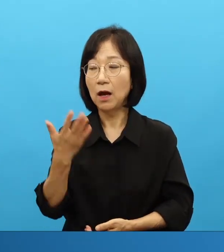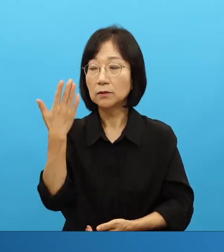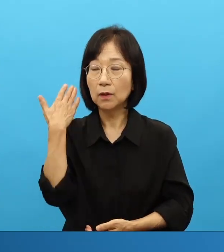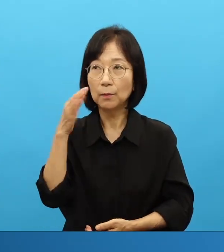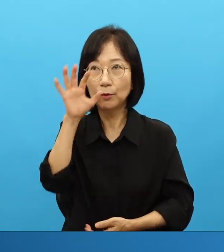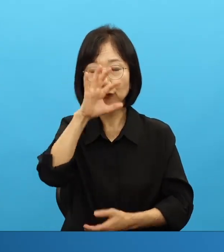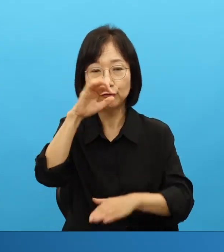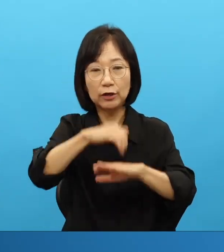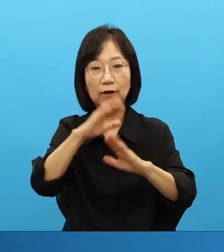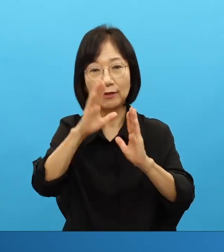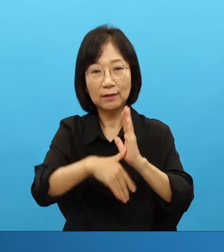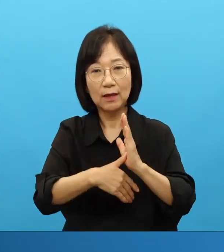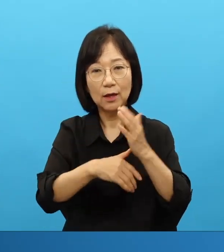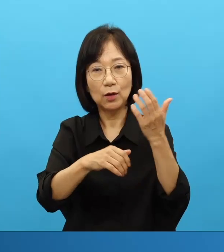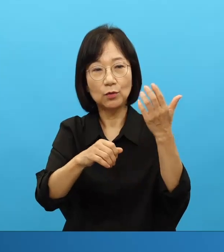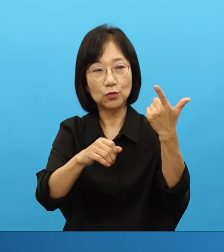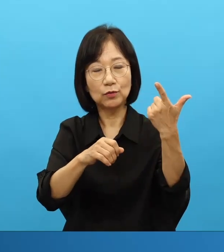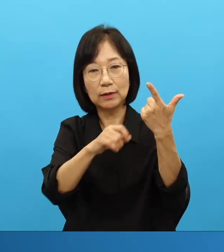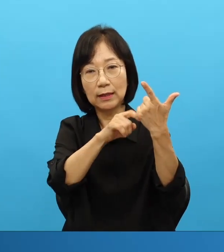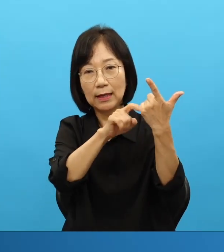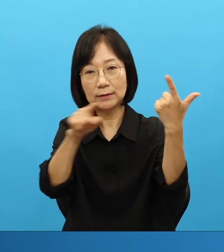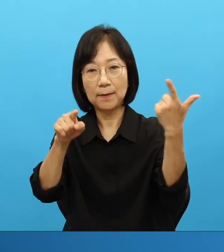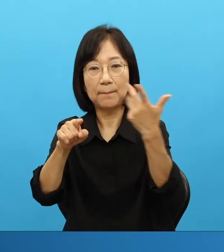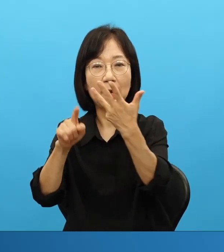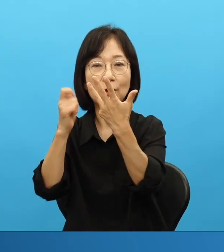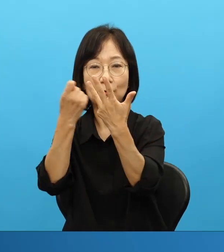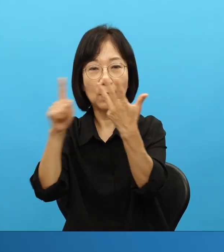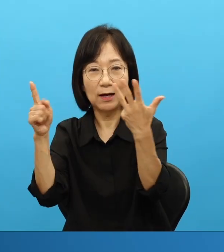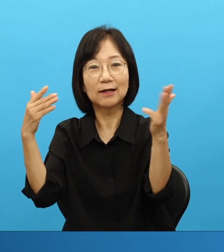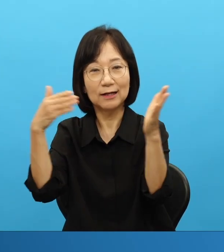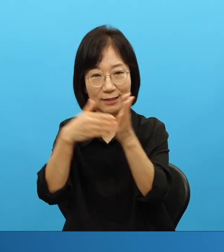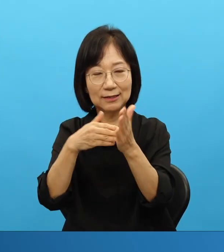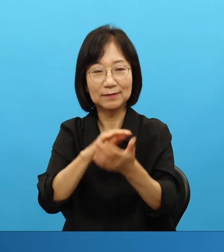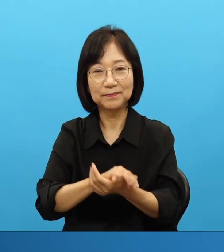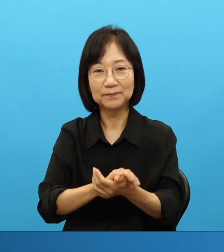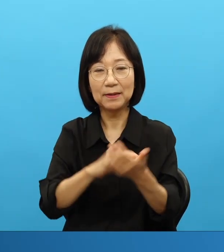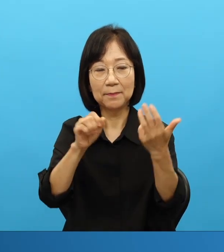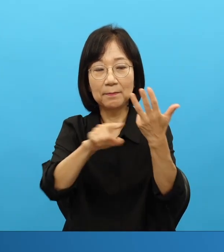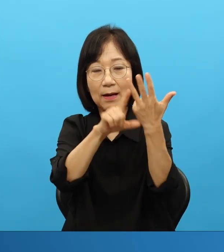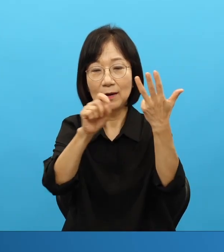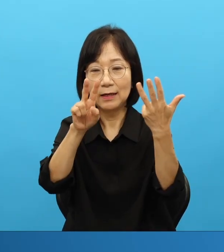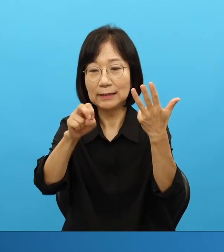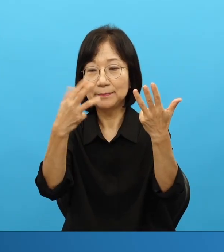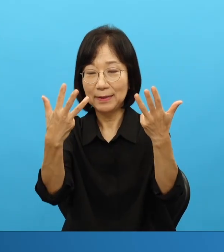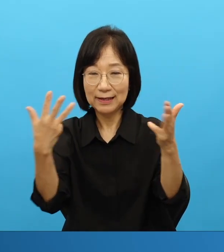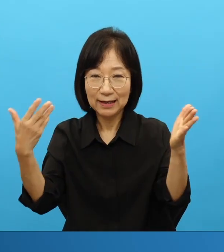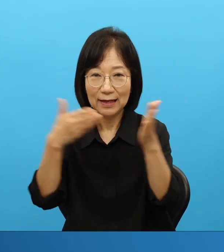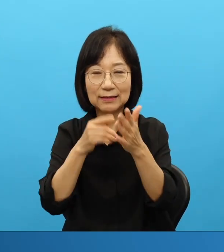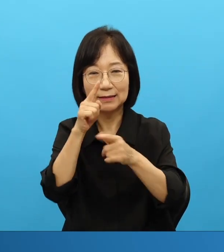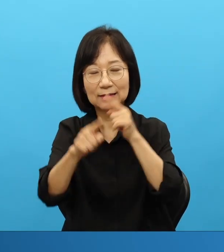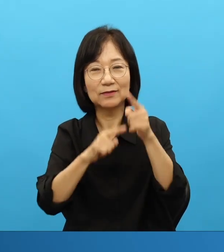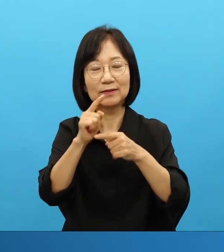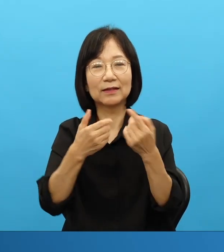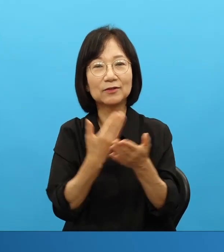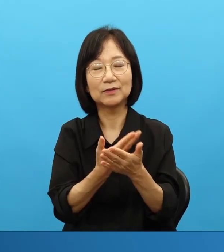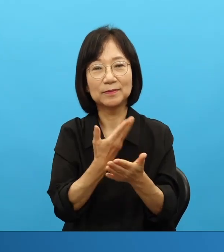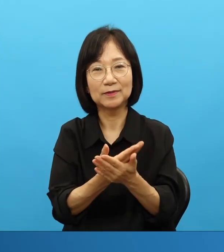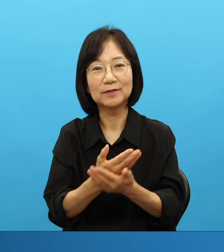8과까지 강의가 진행됐습니다. 9월 훈련은 오는 8월 28일까지 등록받습니다.